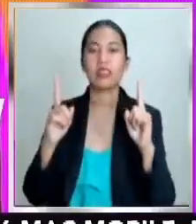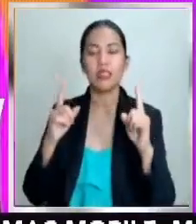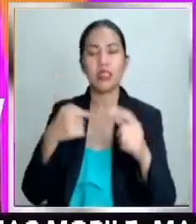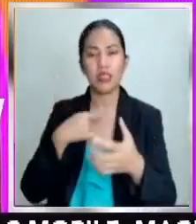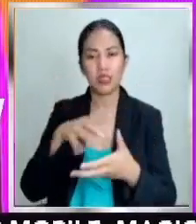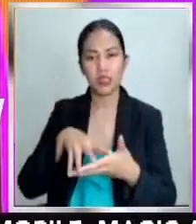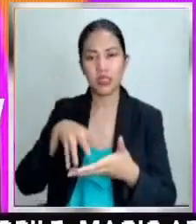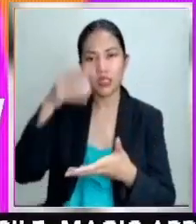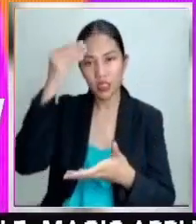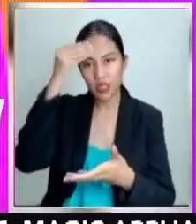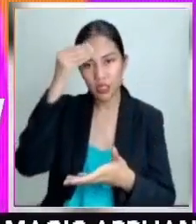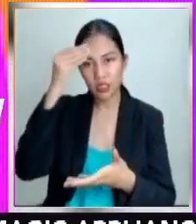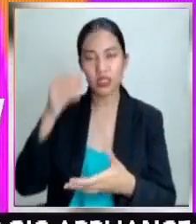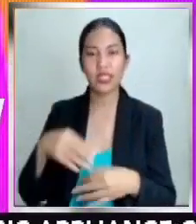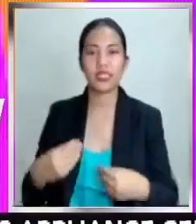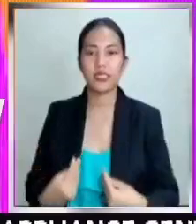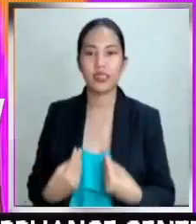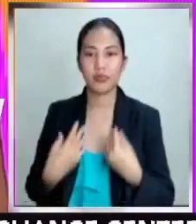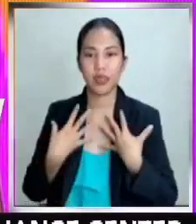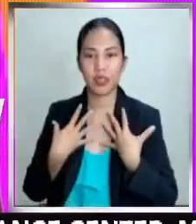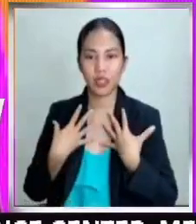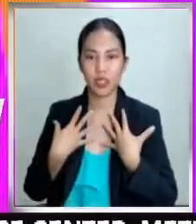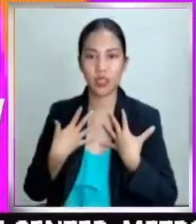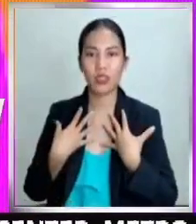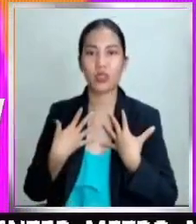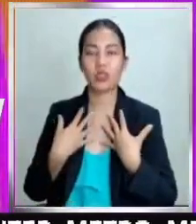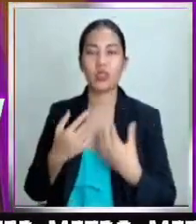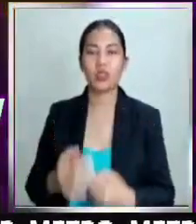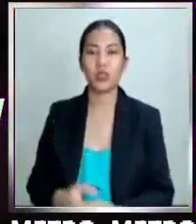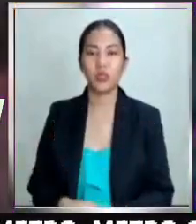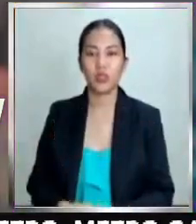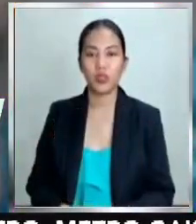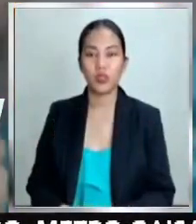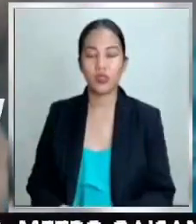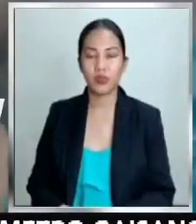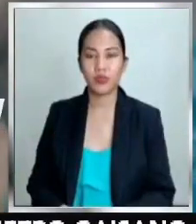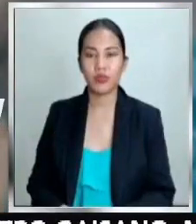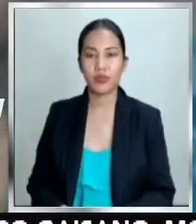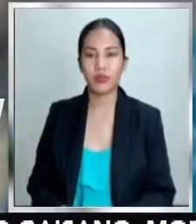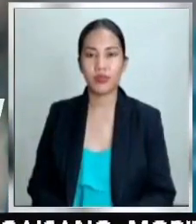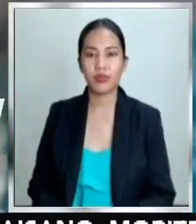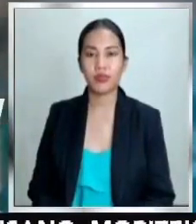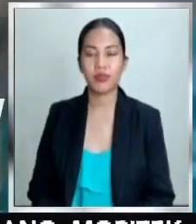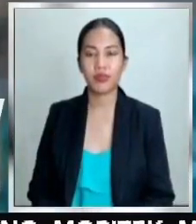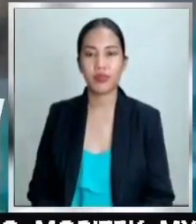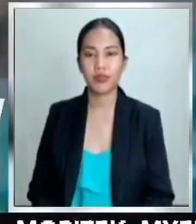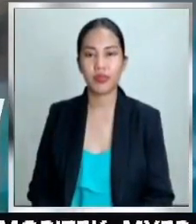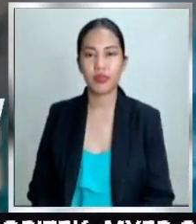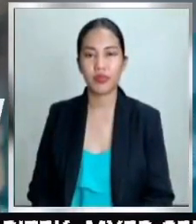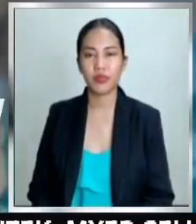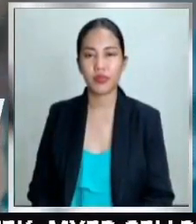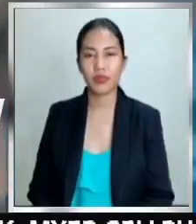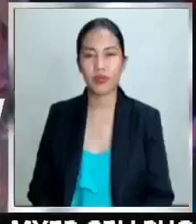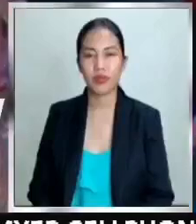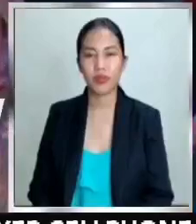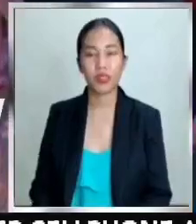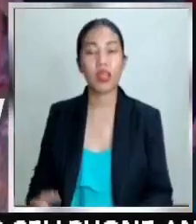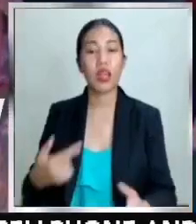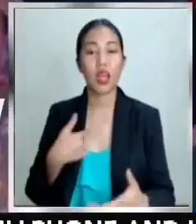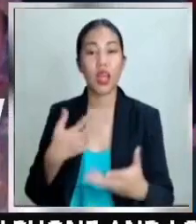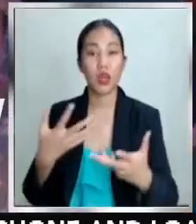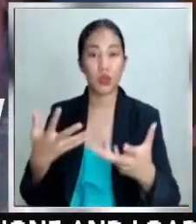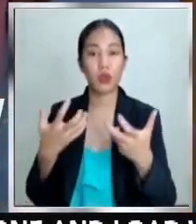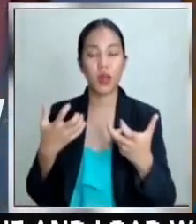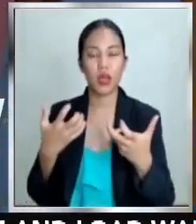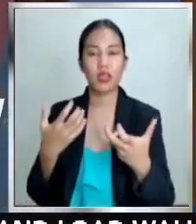mga inspirasyon ng mga taong kung saan din po ako galing. Gusto ko po kasing maging beauty queen kasi... Kapag walang taping sa